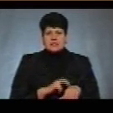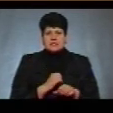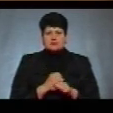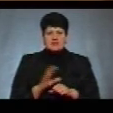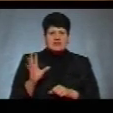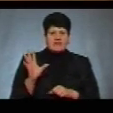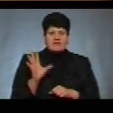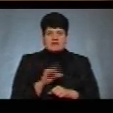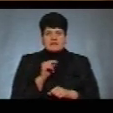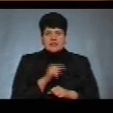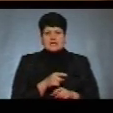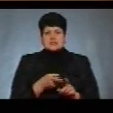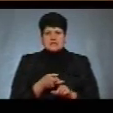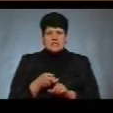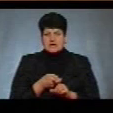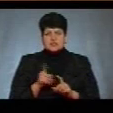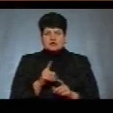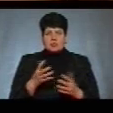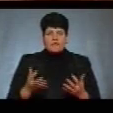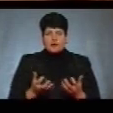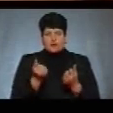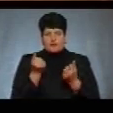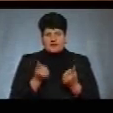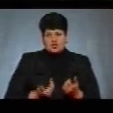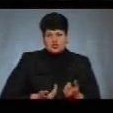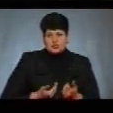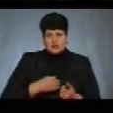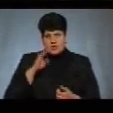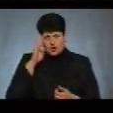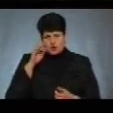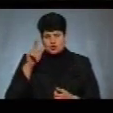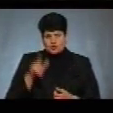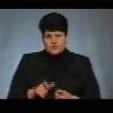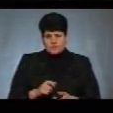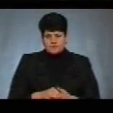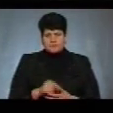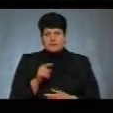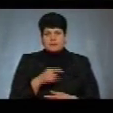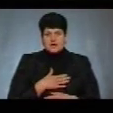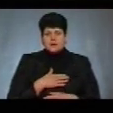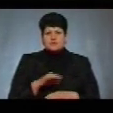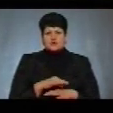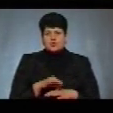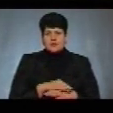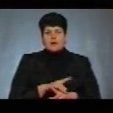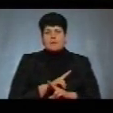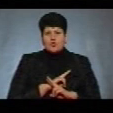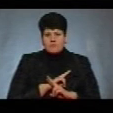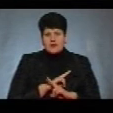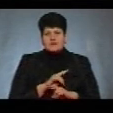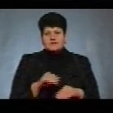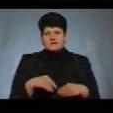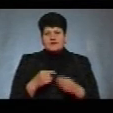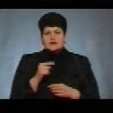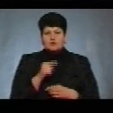зробили все від них залежне, аби врятувати життя чоловікові. Мій чоловік помер від завданих